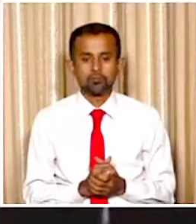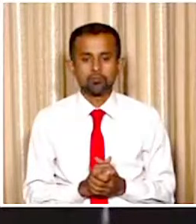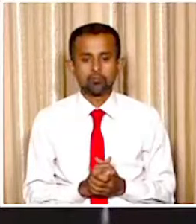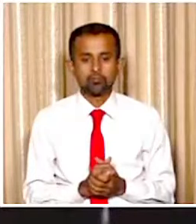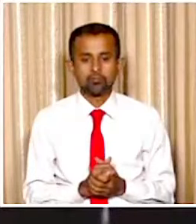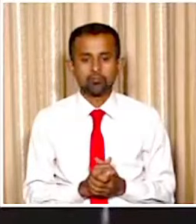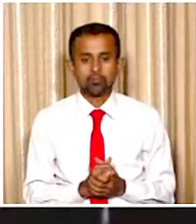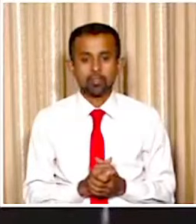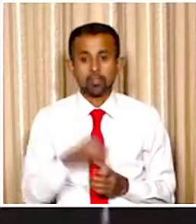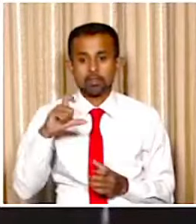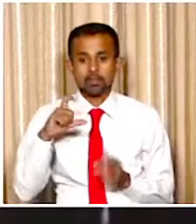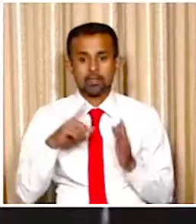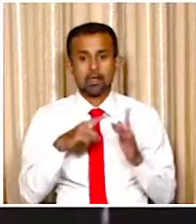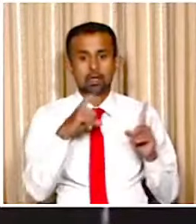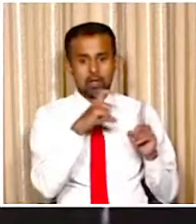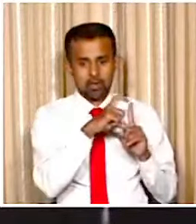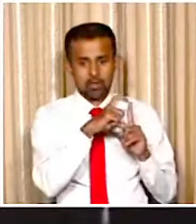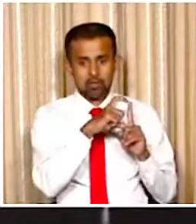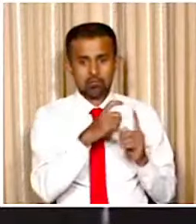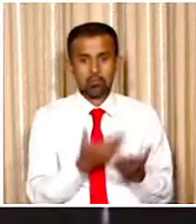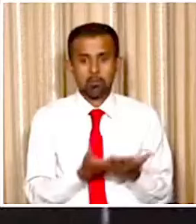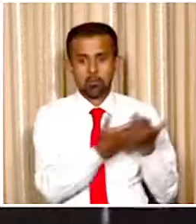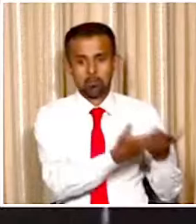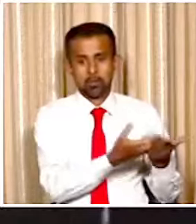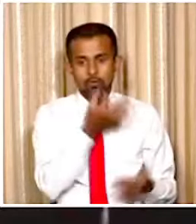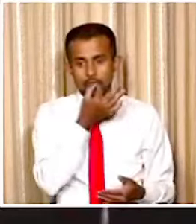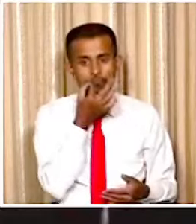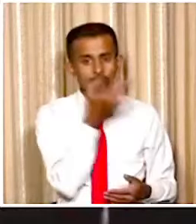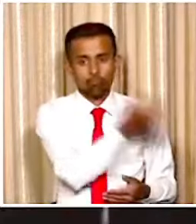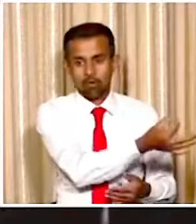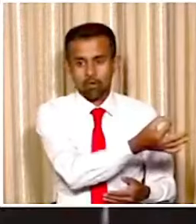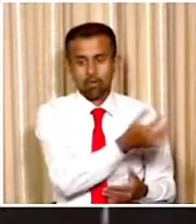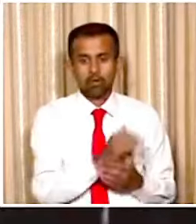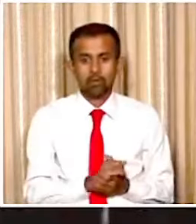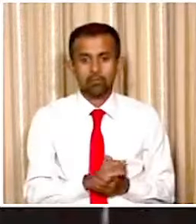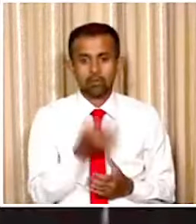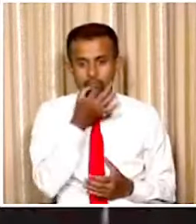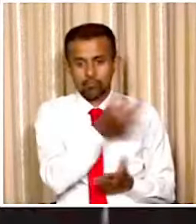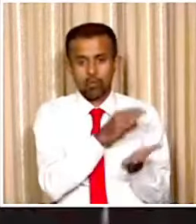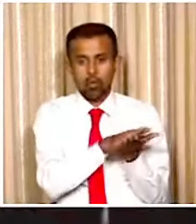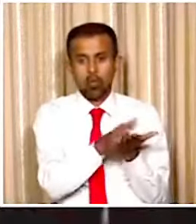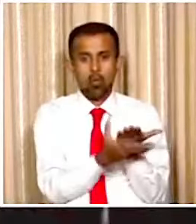මම අපරාධ පරීක්ෂණ දෙපාර්තමේන්තුවට මම මේක සභාගත කරනවා පැමිණිල්ලක් දැම්මා. මේ තියෙන්නේ පැමිණිල්ල කොපිය.